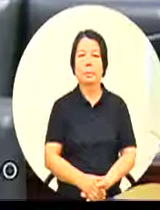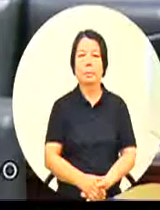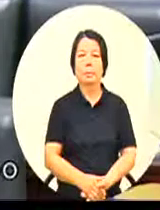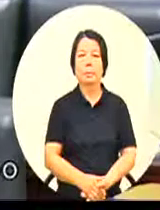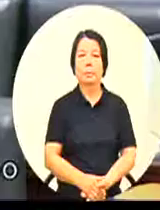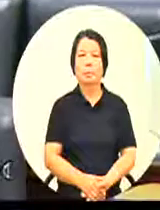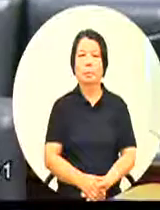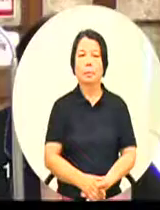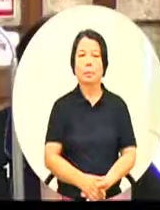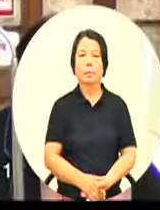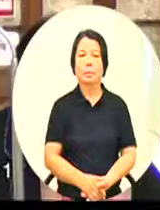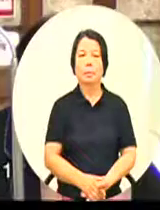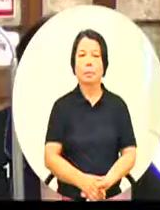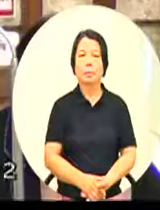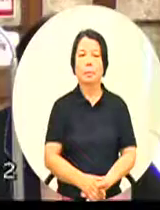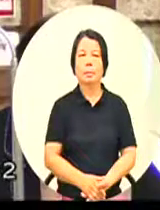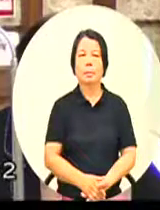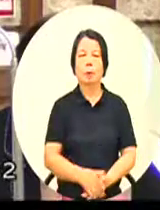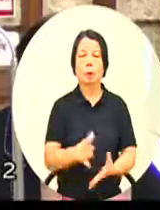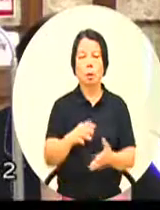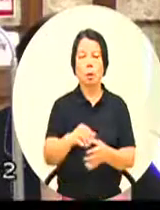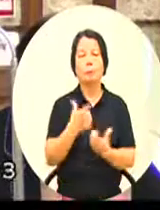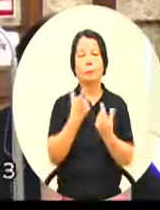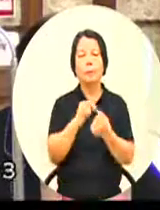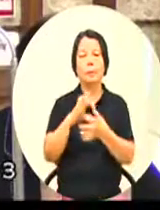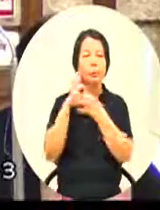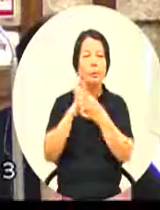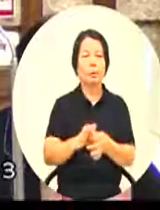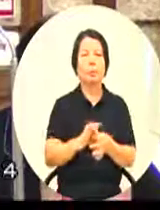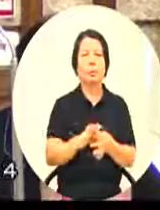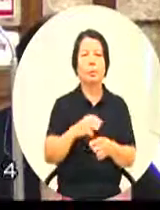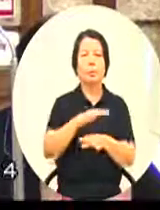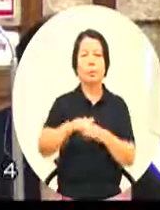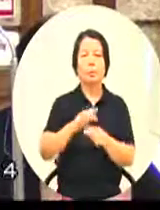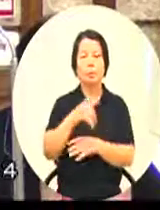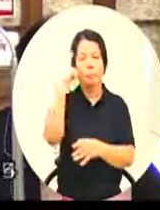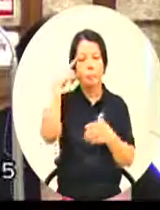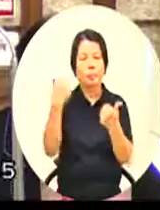我们还是会再跟继续跟这些反对方的团体，